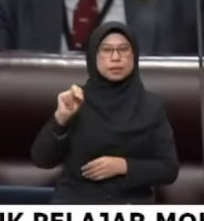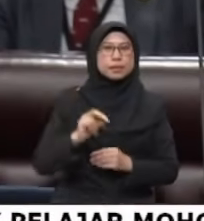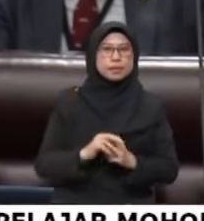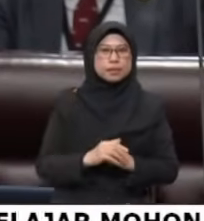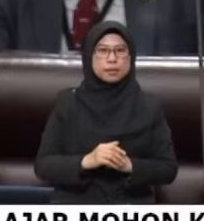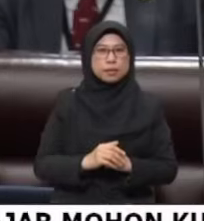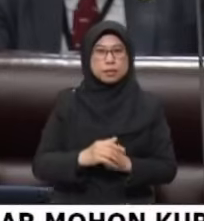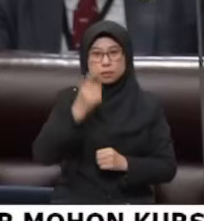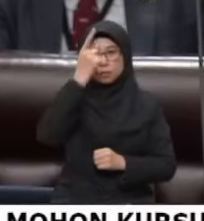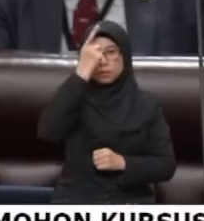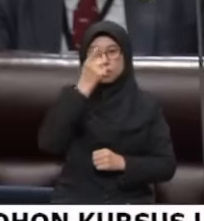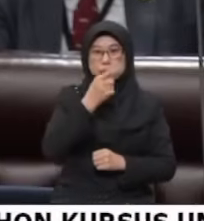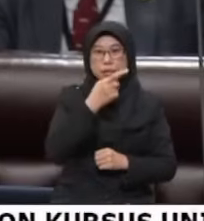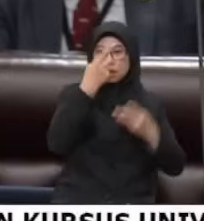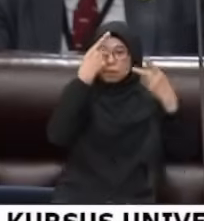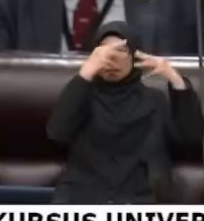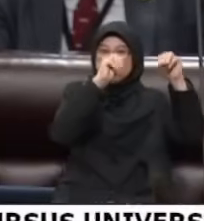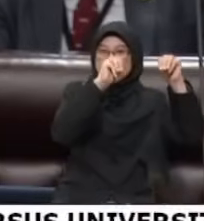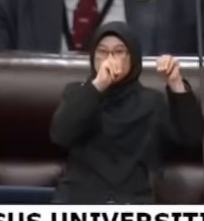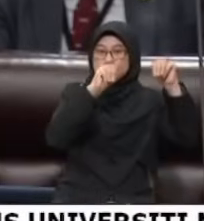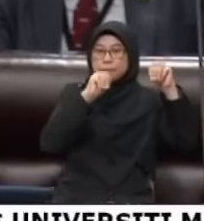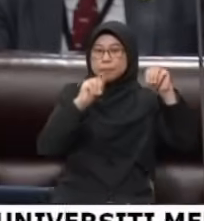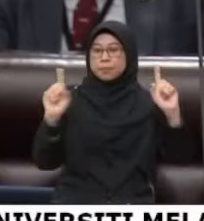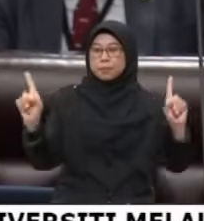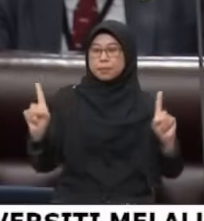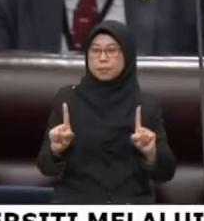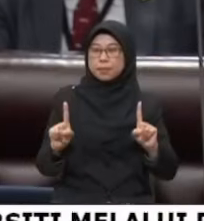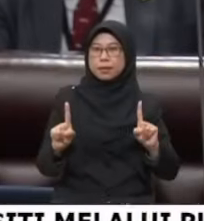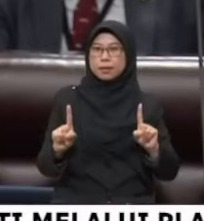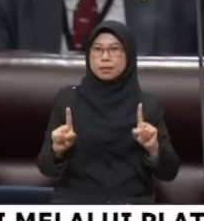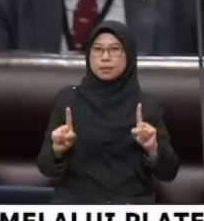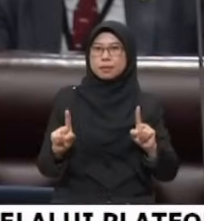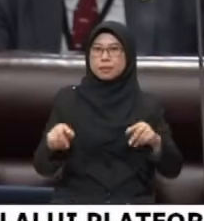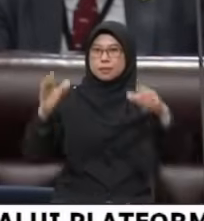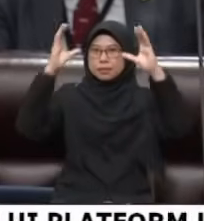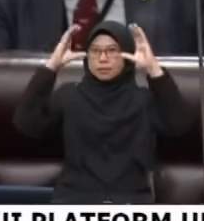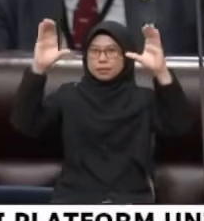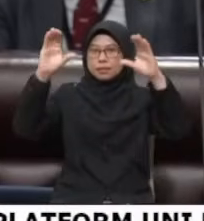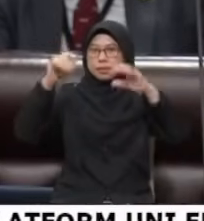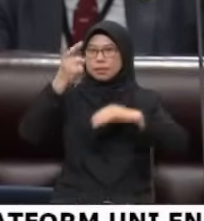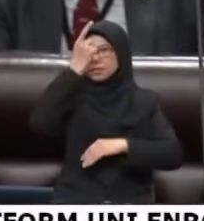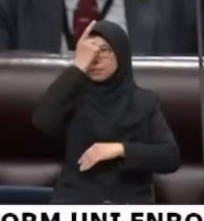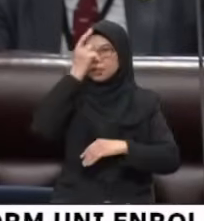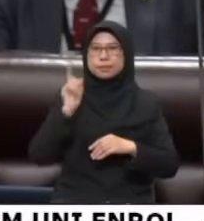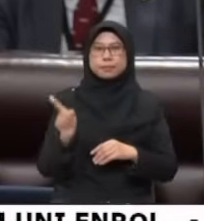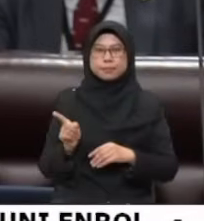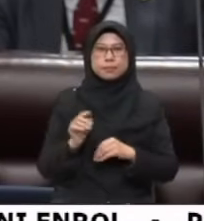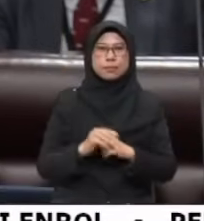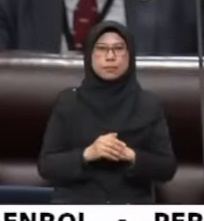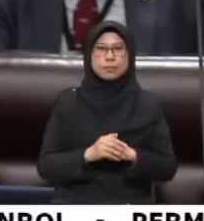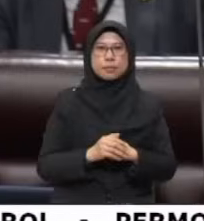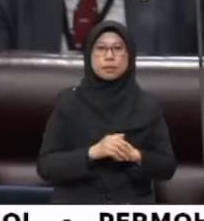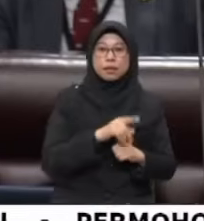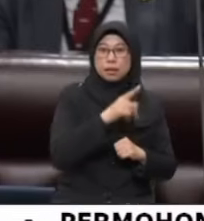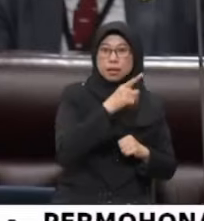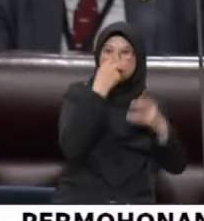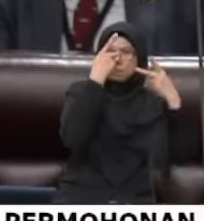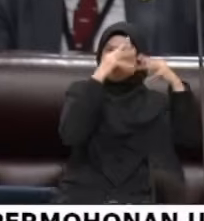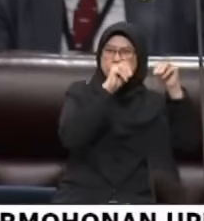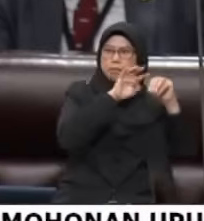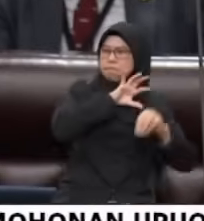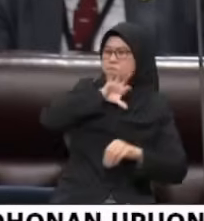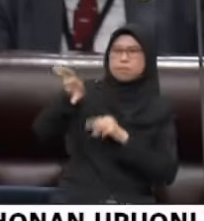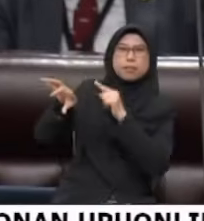Menteri duduk sebelah ataupun berdiri sebelah menyebelah dengan canselor Jerman Jerman Perdana Menteri menempelak secara tidak